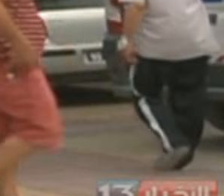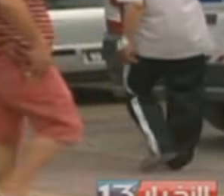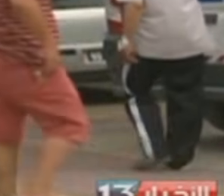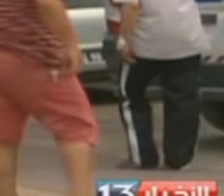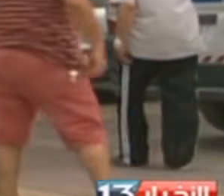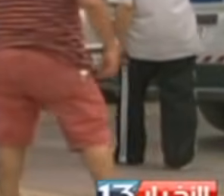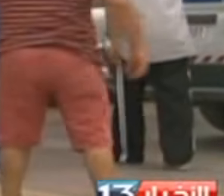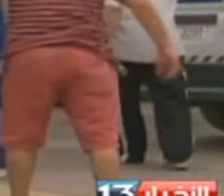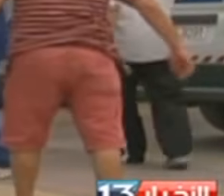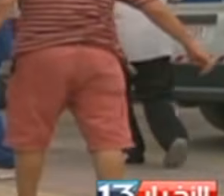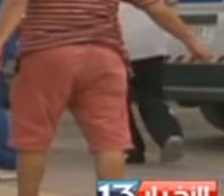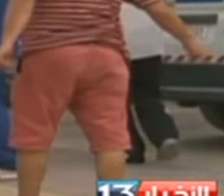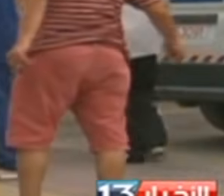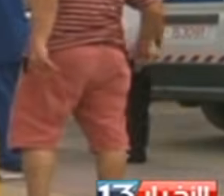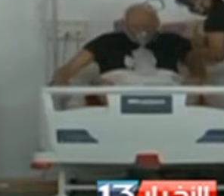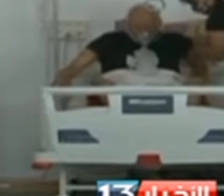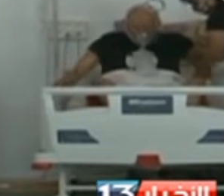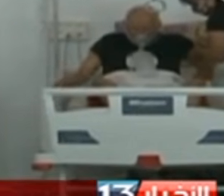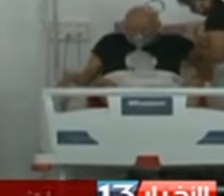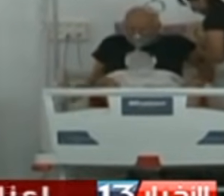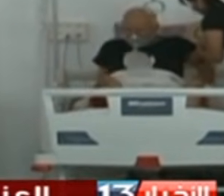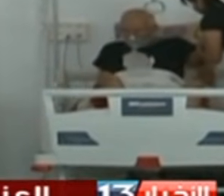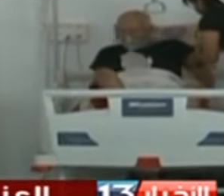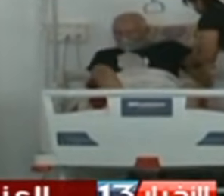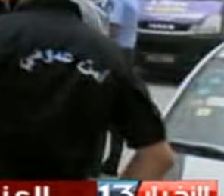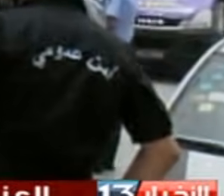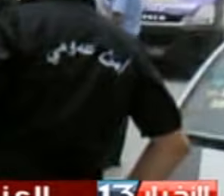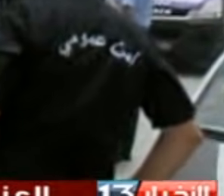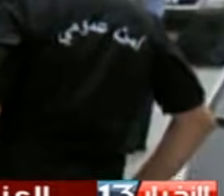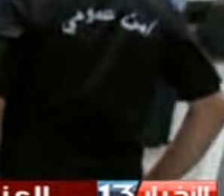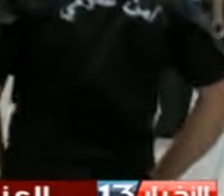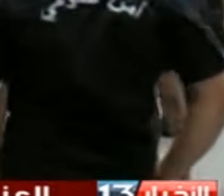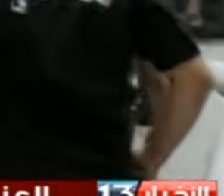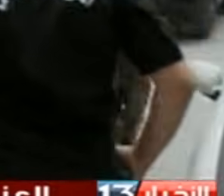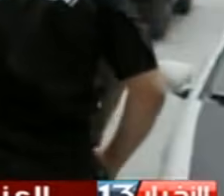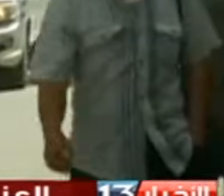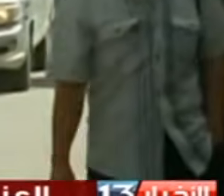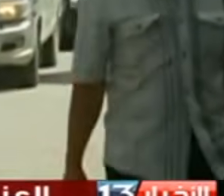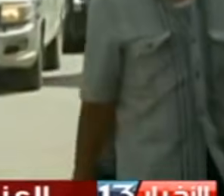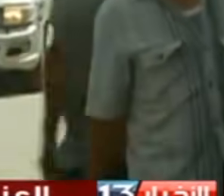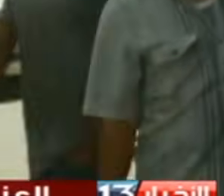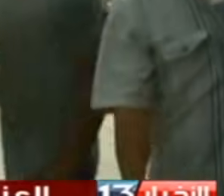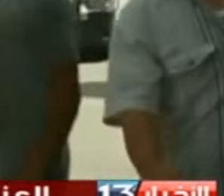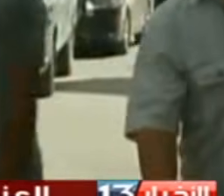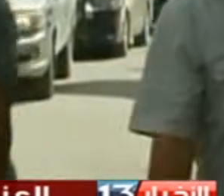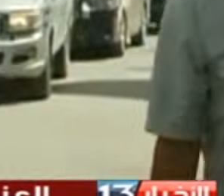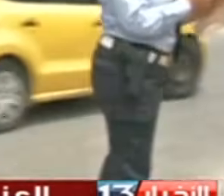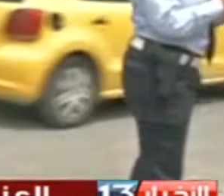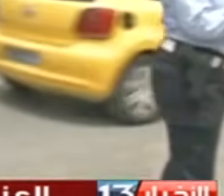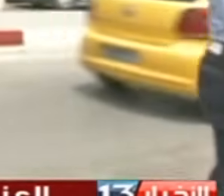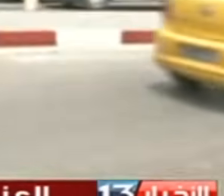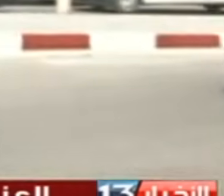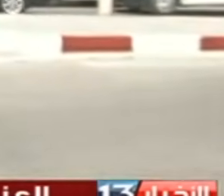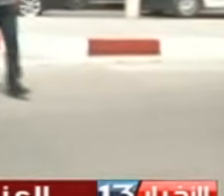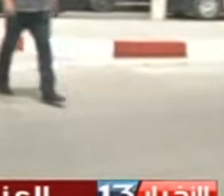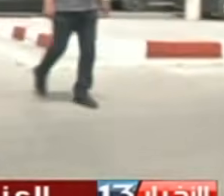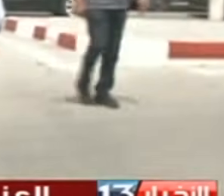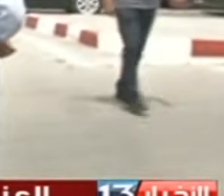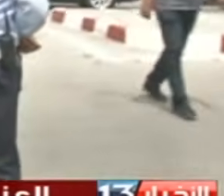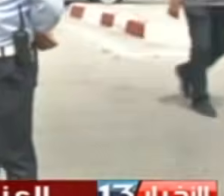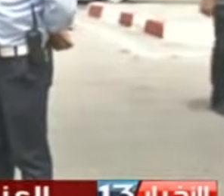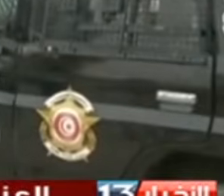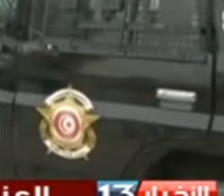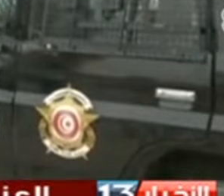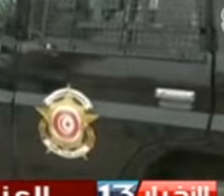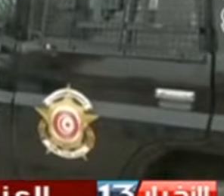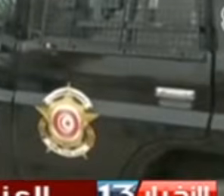نسبة الاختطار نتيجة جائحة كوفيد، فرض الحجر الشامل على عدد من المعتمديات، وغدا الشروع في تطبيق إجراءات